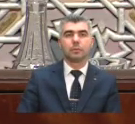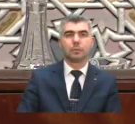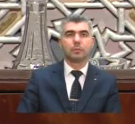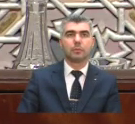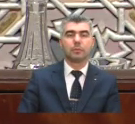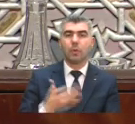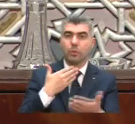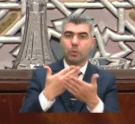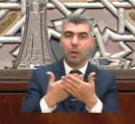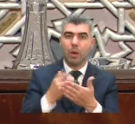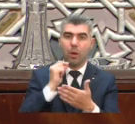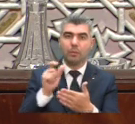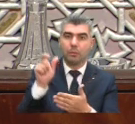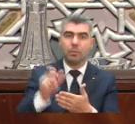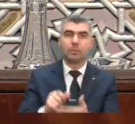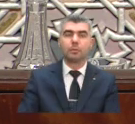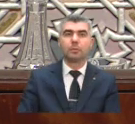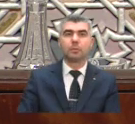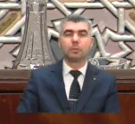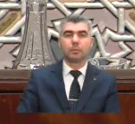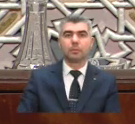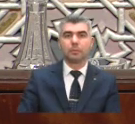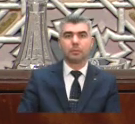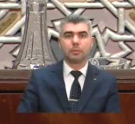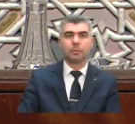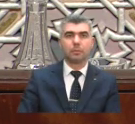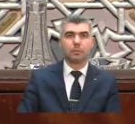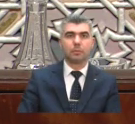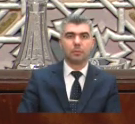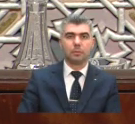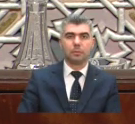شكرا السيد النائب. شكرا السيد النائب. شكرا السيد